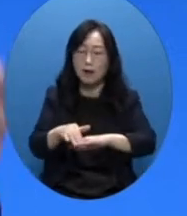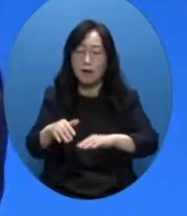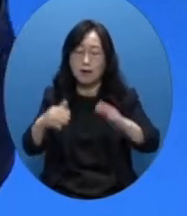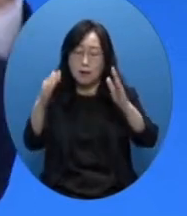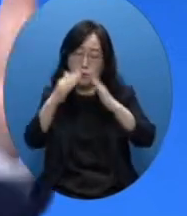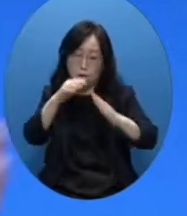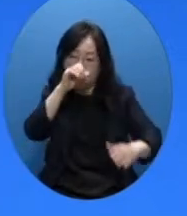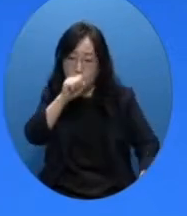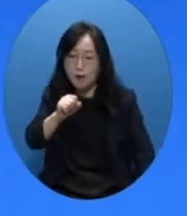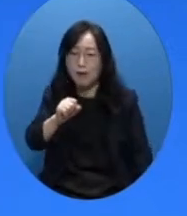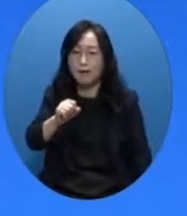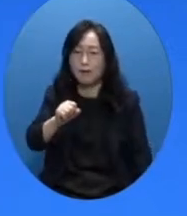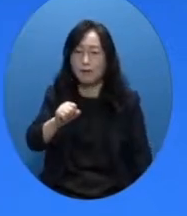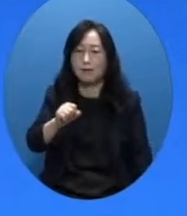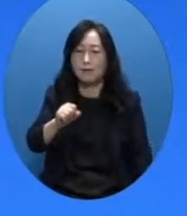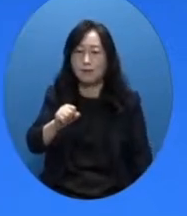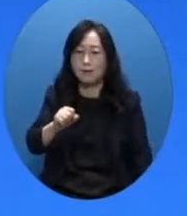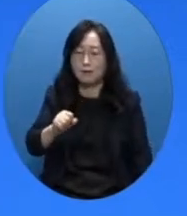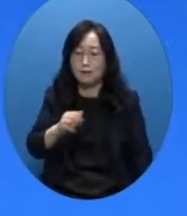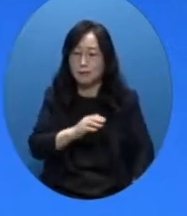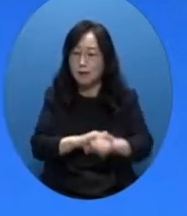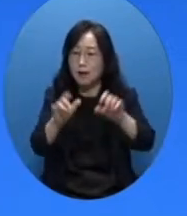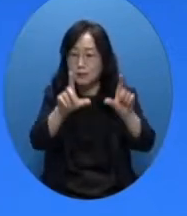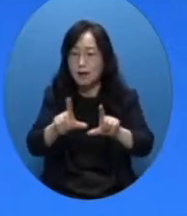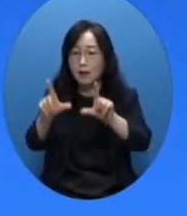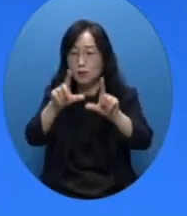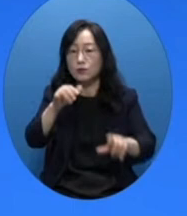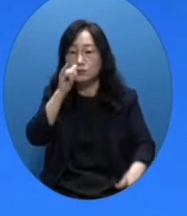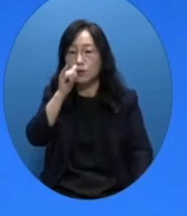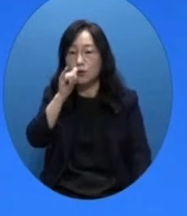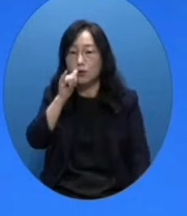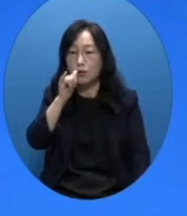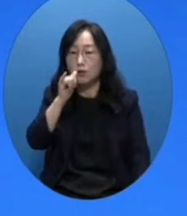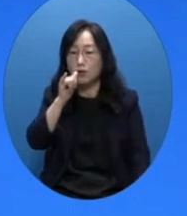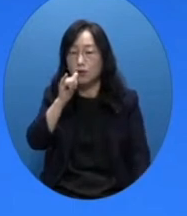집에서 그렇게 잘 살고 있는데,